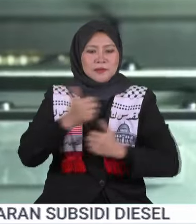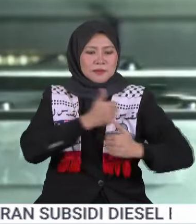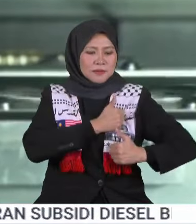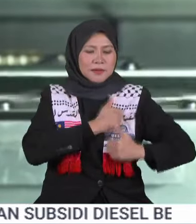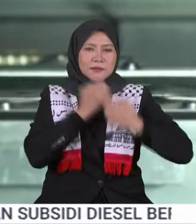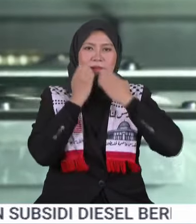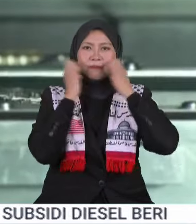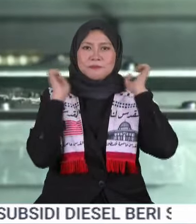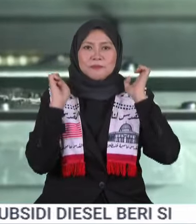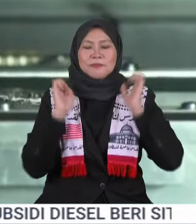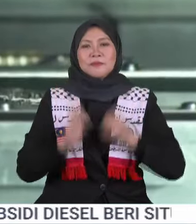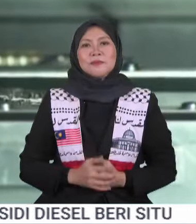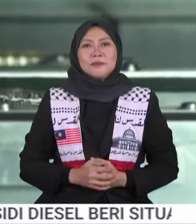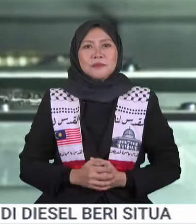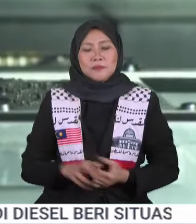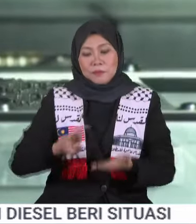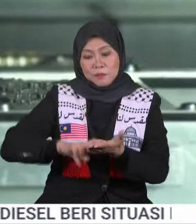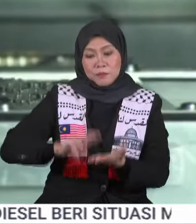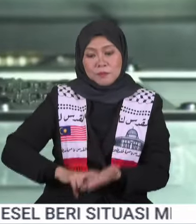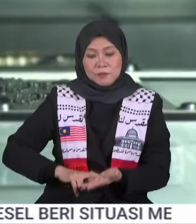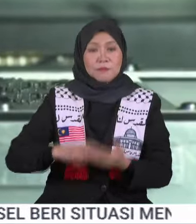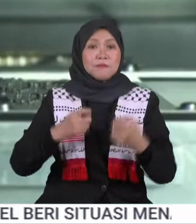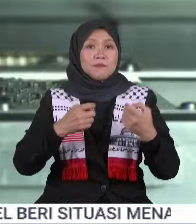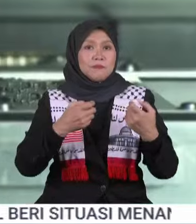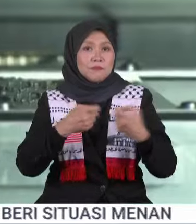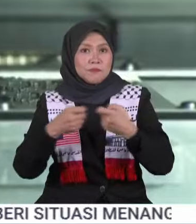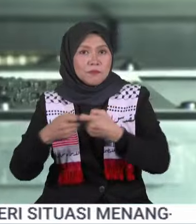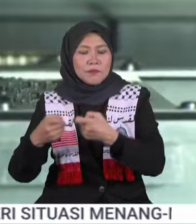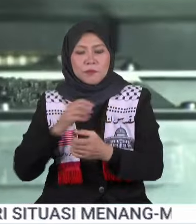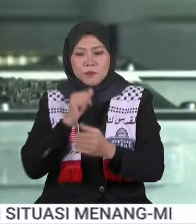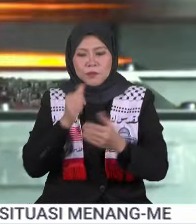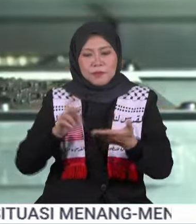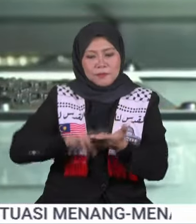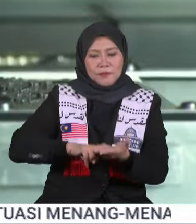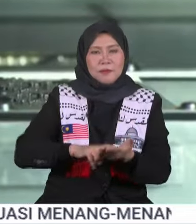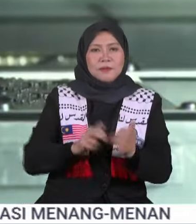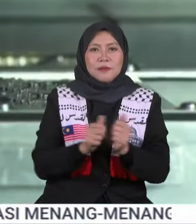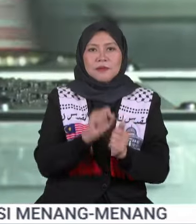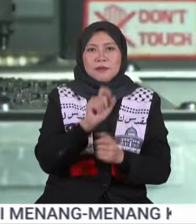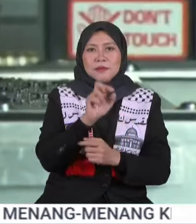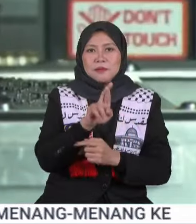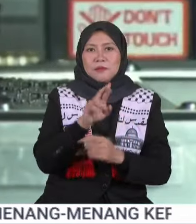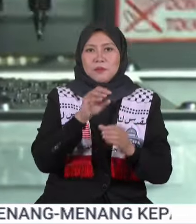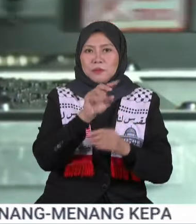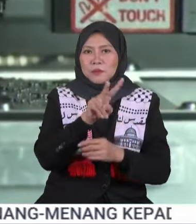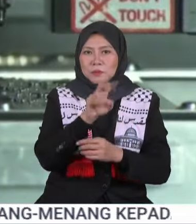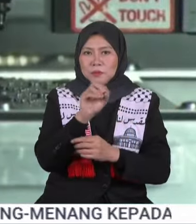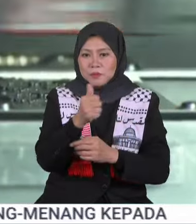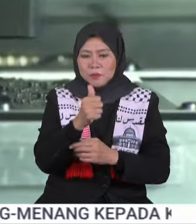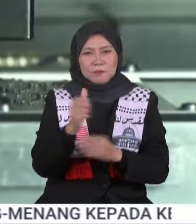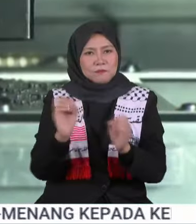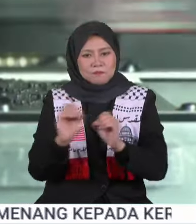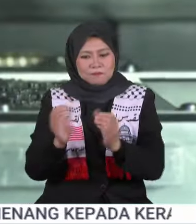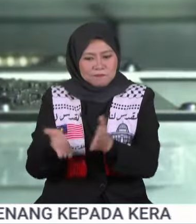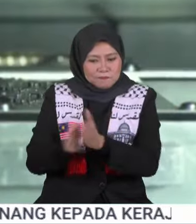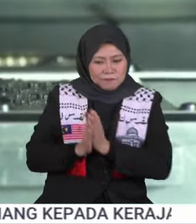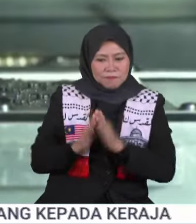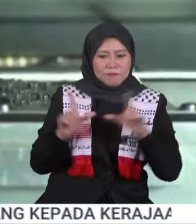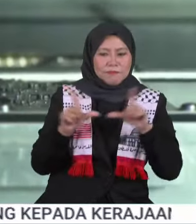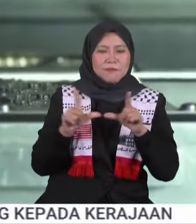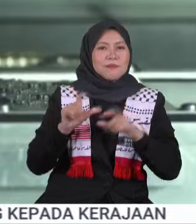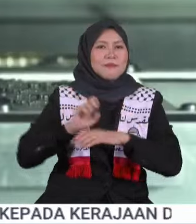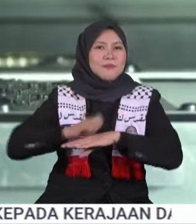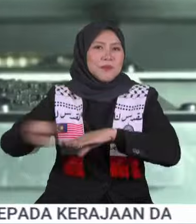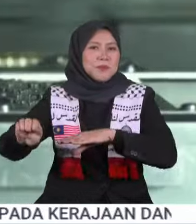yang canggih. Berdasarkan rekod, Jetronic bukan syarikat berdaftar di bawah STA 2010 dan tidak memohon permit